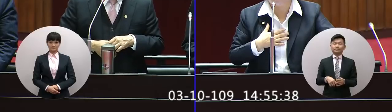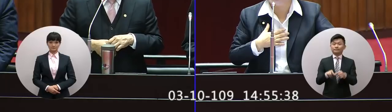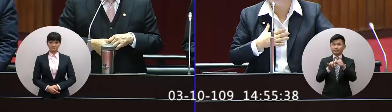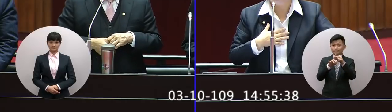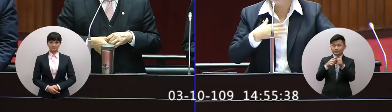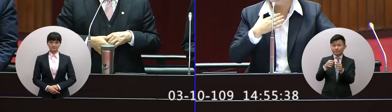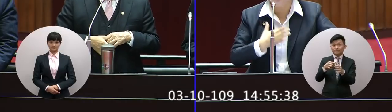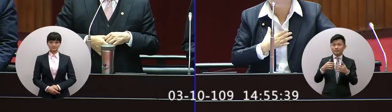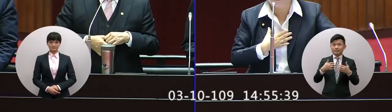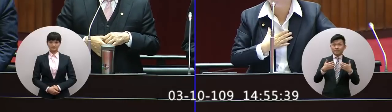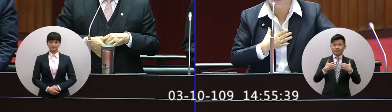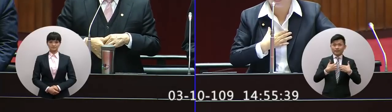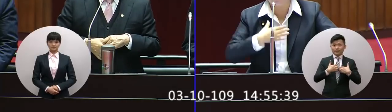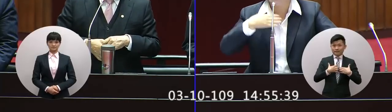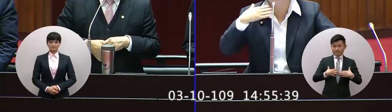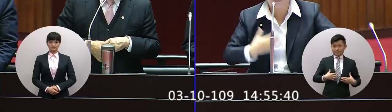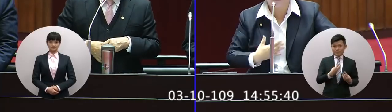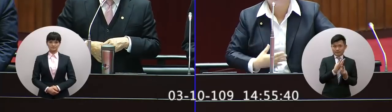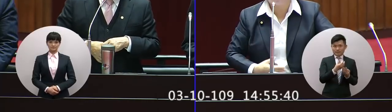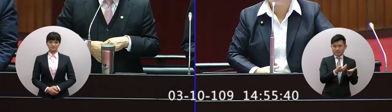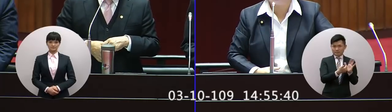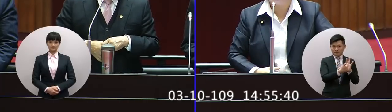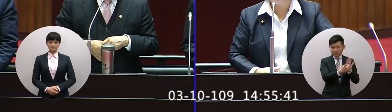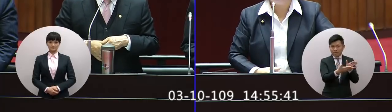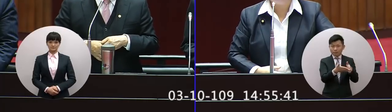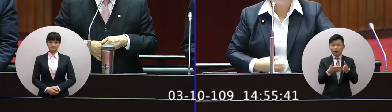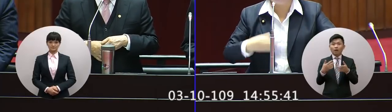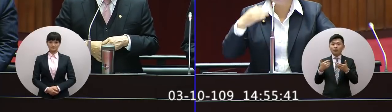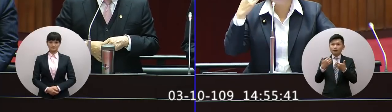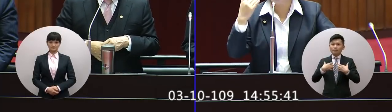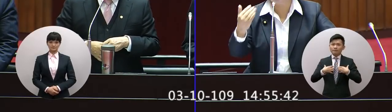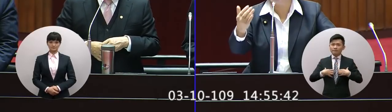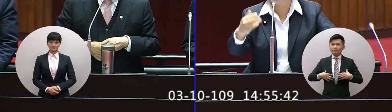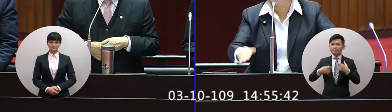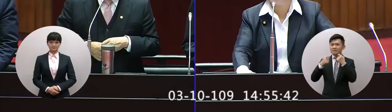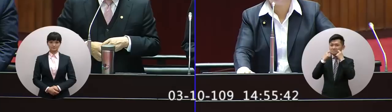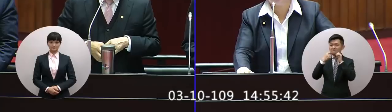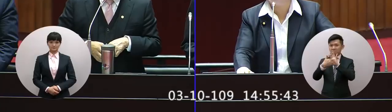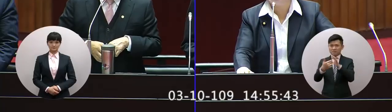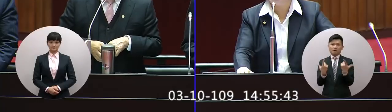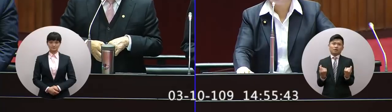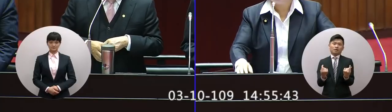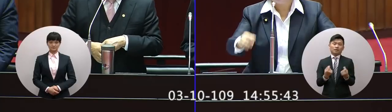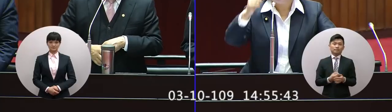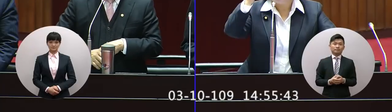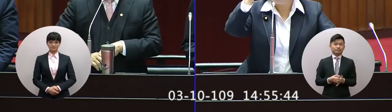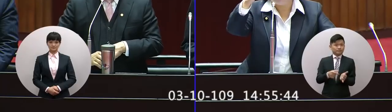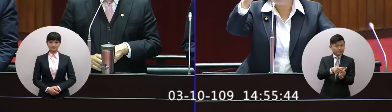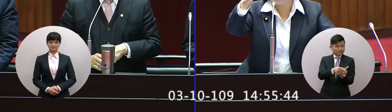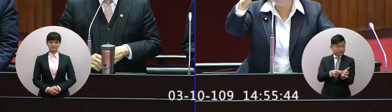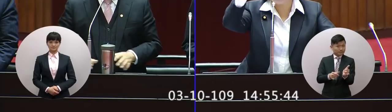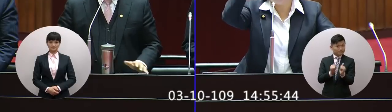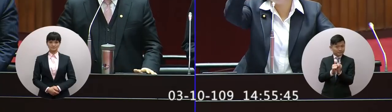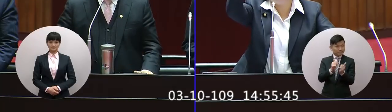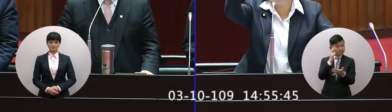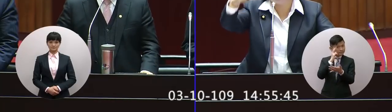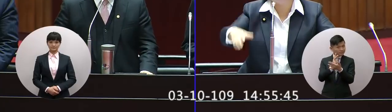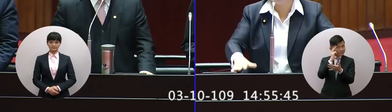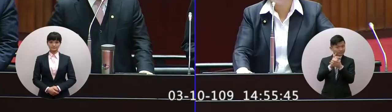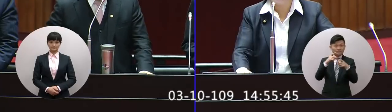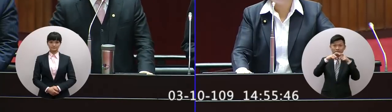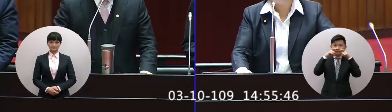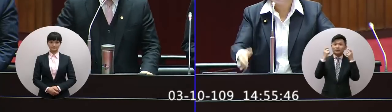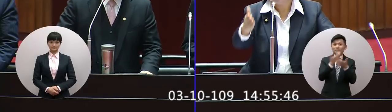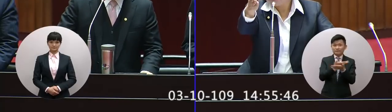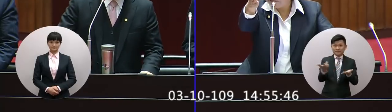只要肺炎的一个防疫，还要肺癌的防疫。我们中部地区的人每一个礼拜发7片